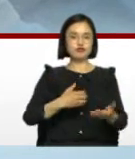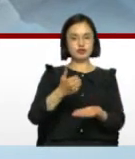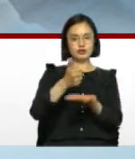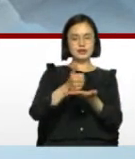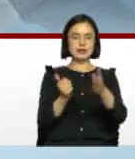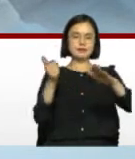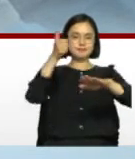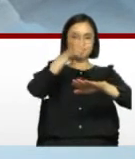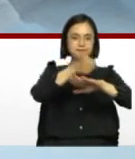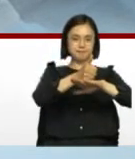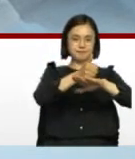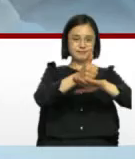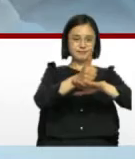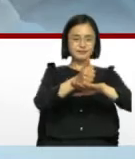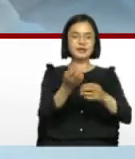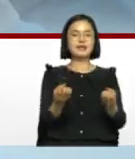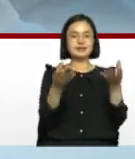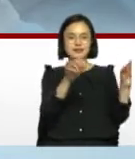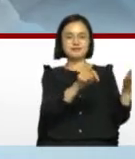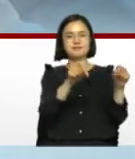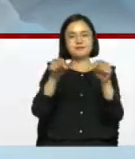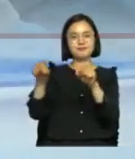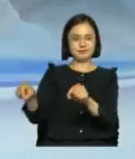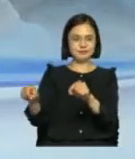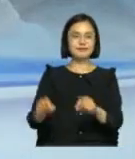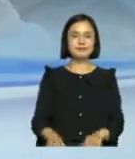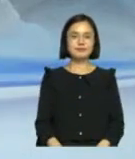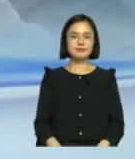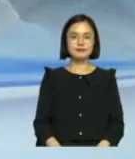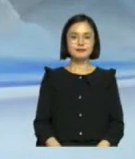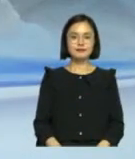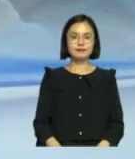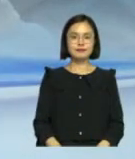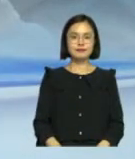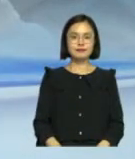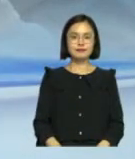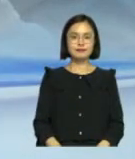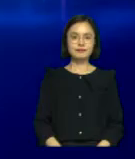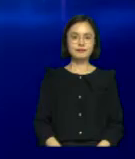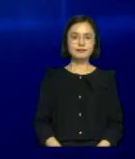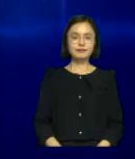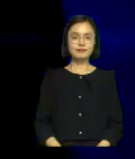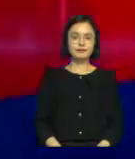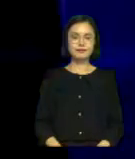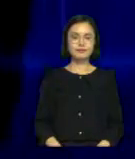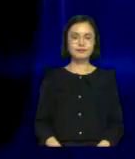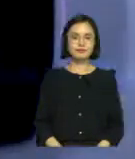구청장은 수방대책회의를 열어 첫 업무의 시작을 알렸습니다. 태윤영 기자입니다.